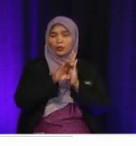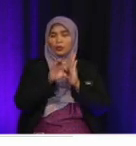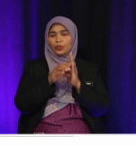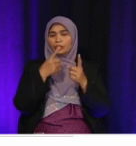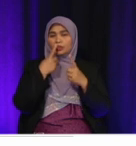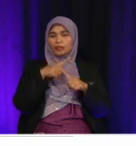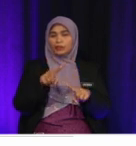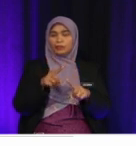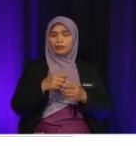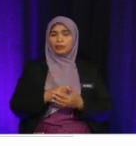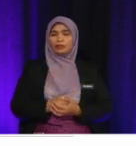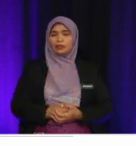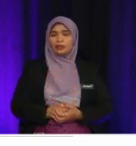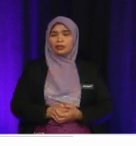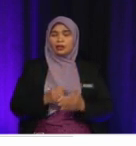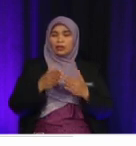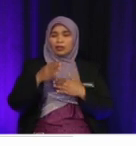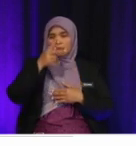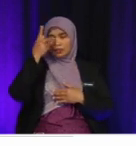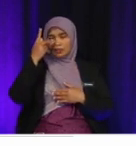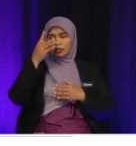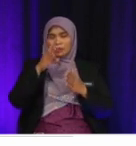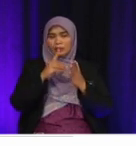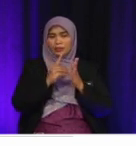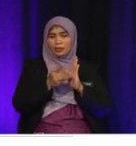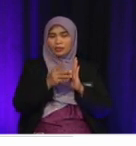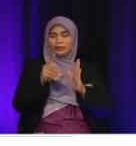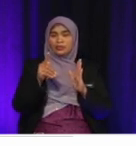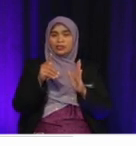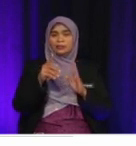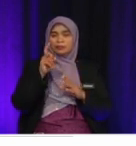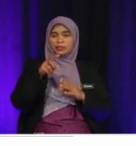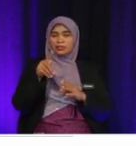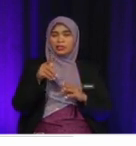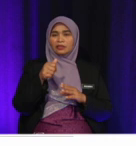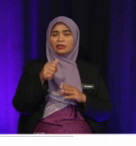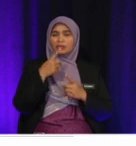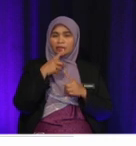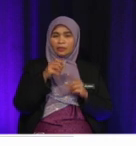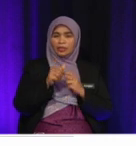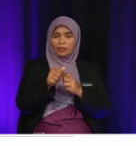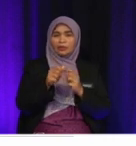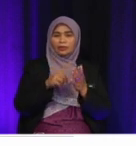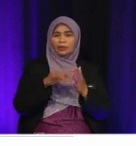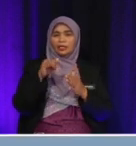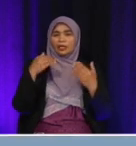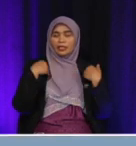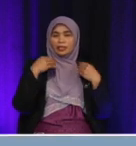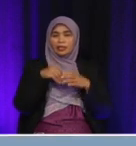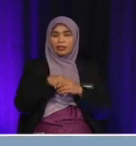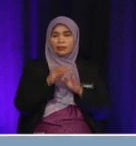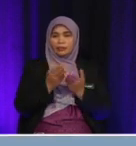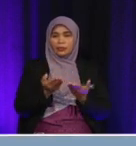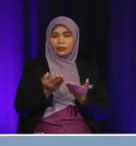jawapan ya oleh kerana dia mendefinisikan pastikan anda menjawab mengikut apa yang ada dalam buku